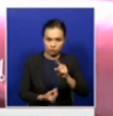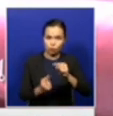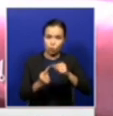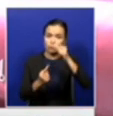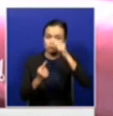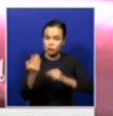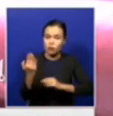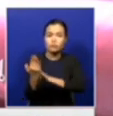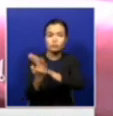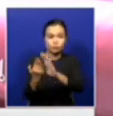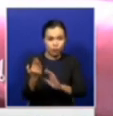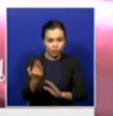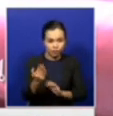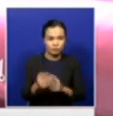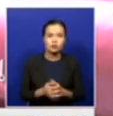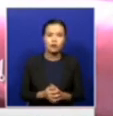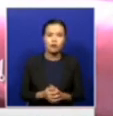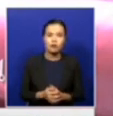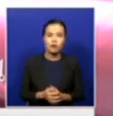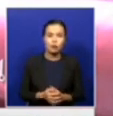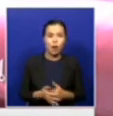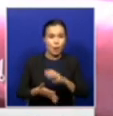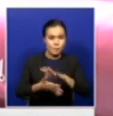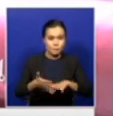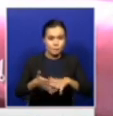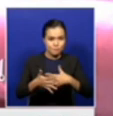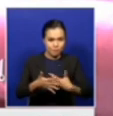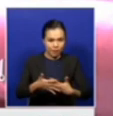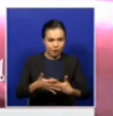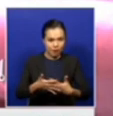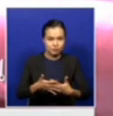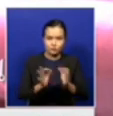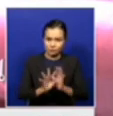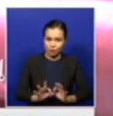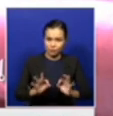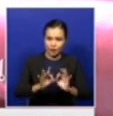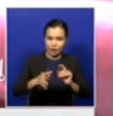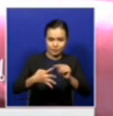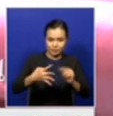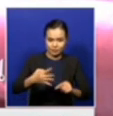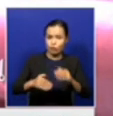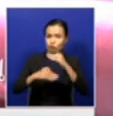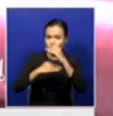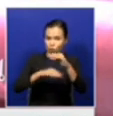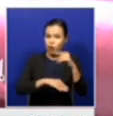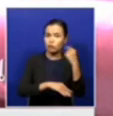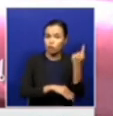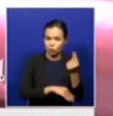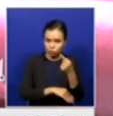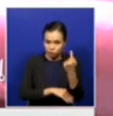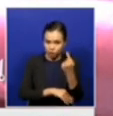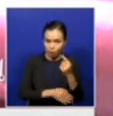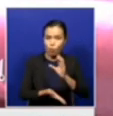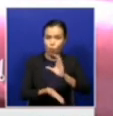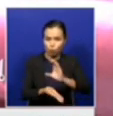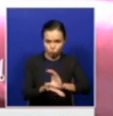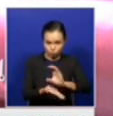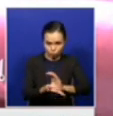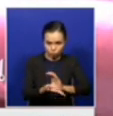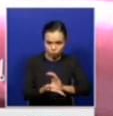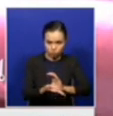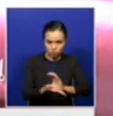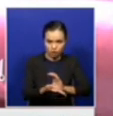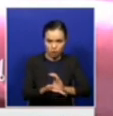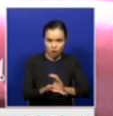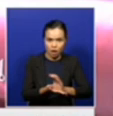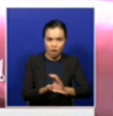ครับเครื่องยนต์สำคัญทั้ง4ตัวจะเป็นส่งออกท่องเที่ยวการลงทุนและการบริโ